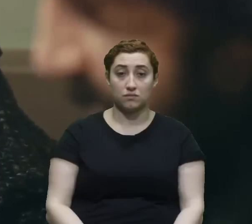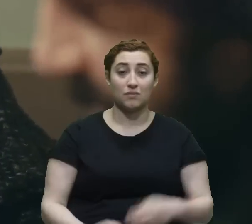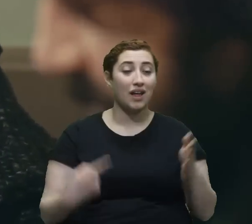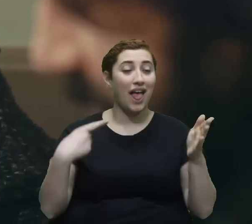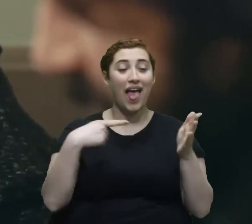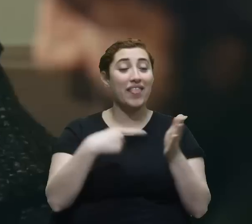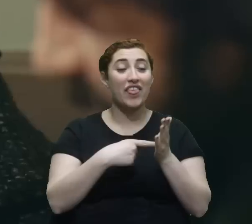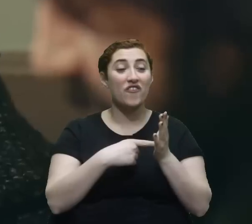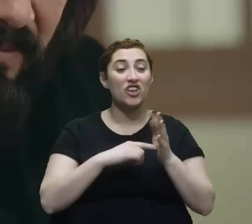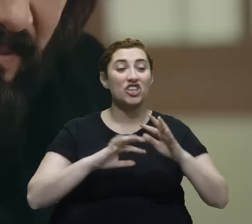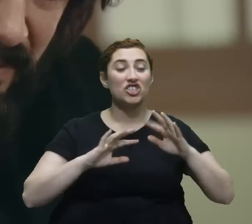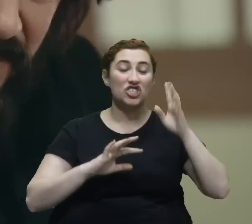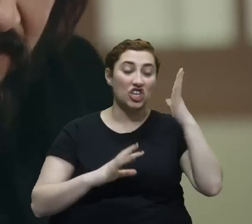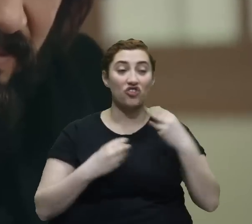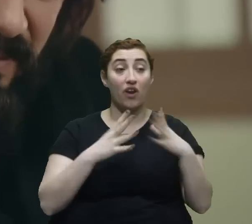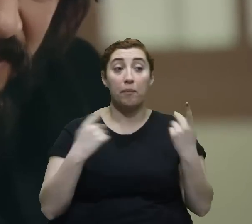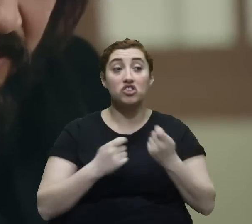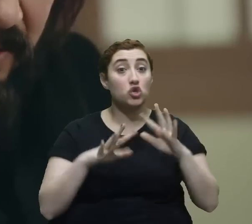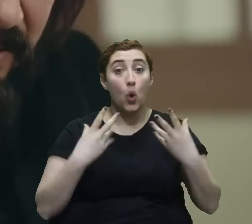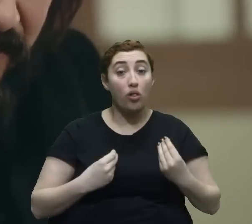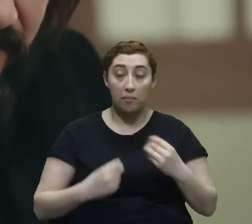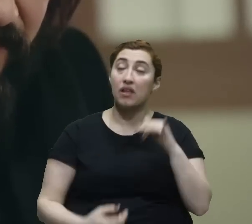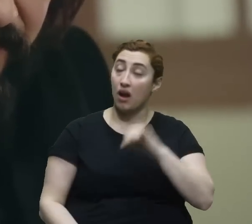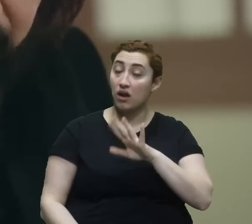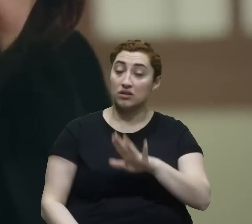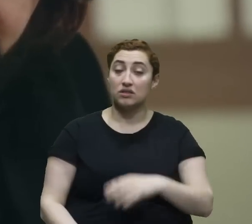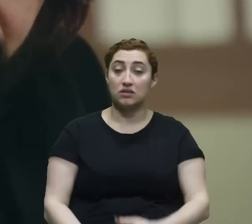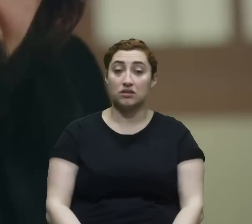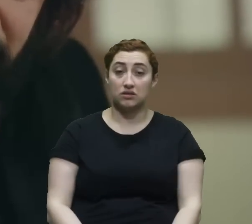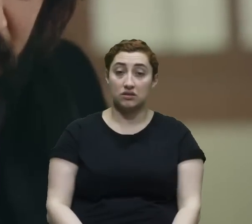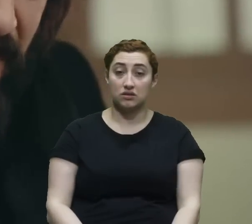Amaçları hedef şaşırtmak olabilir. Haklısın.